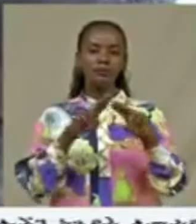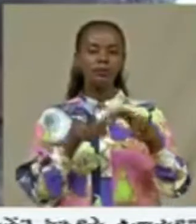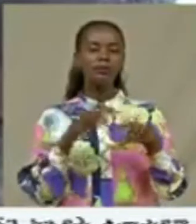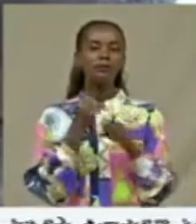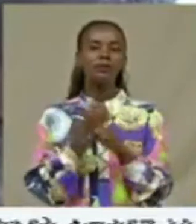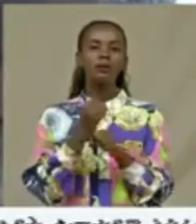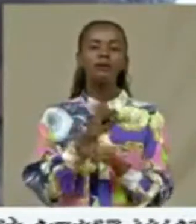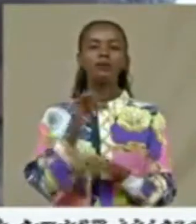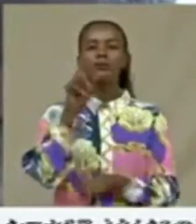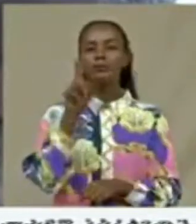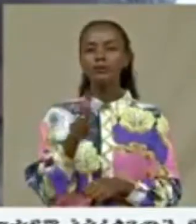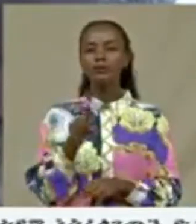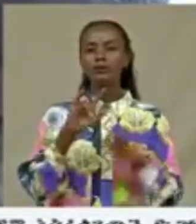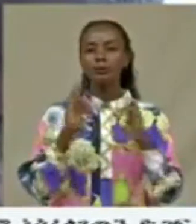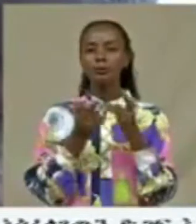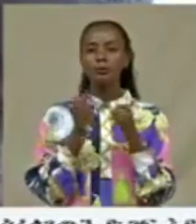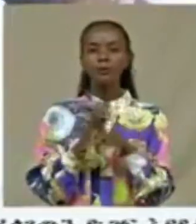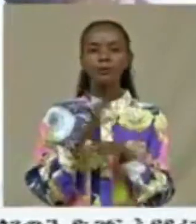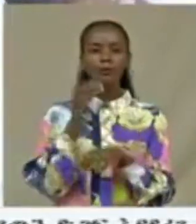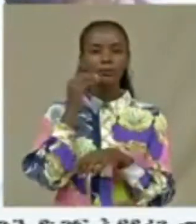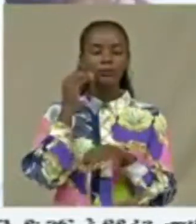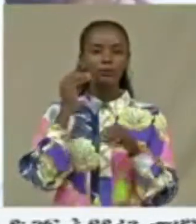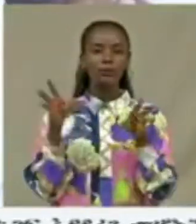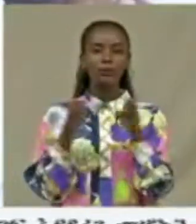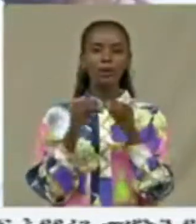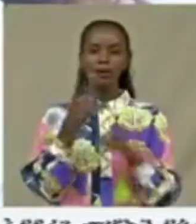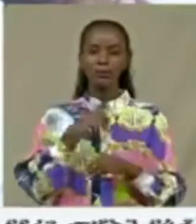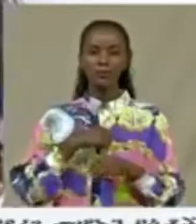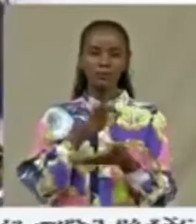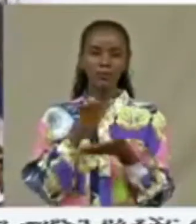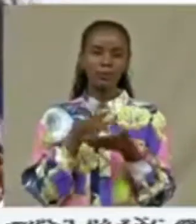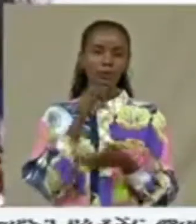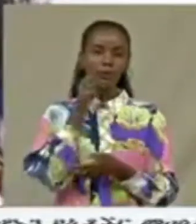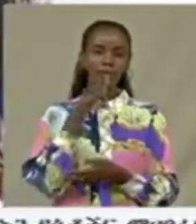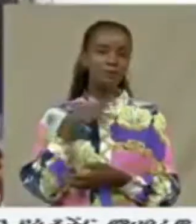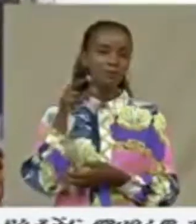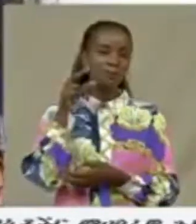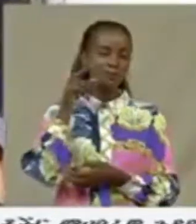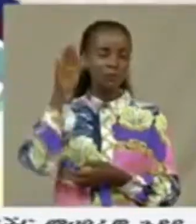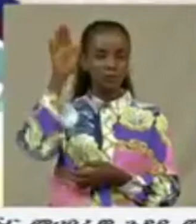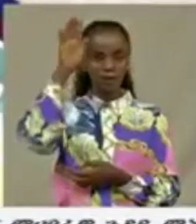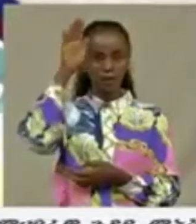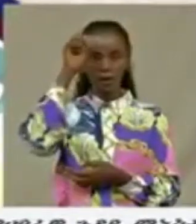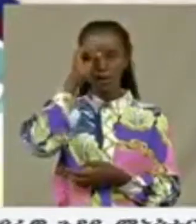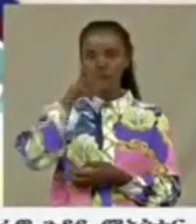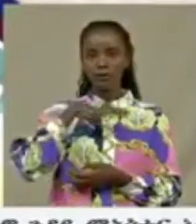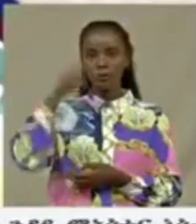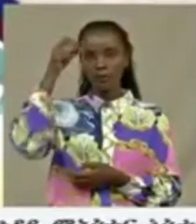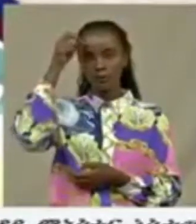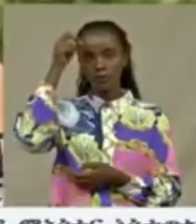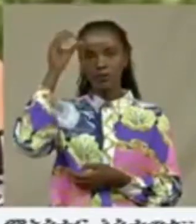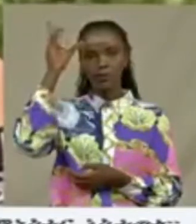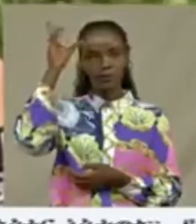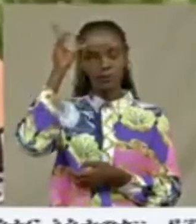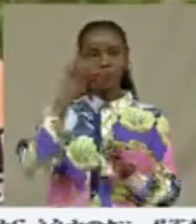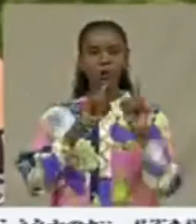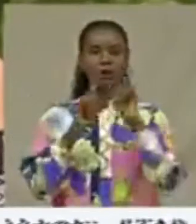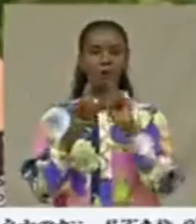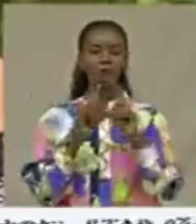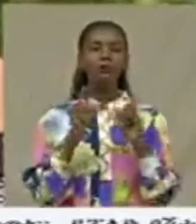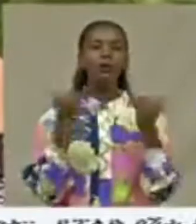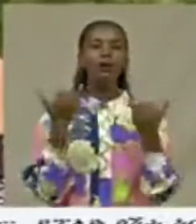ሊሰራ እንደሚገባ ከዞኑ ምክር ቤት የጉባኤ አባላት መካከል ወይዘሮ ብርቅነሽ ሻንቆና አቶ ወንድሙ ኩርታ ተናግረዋል።